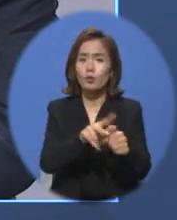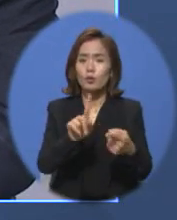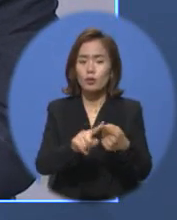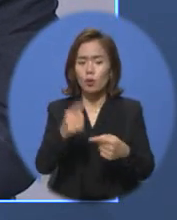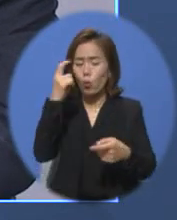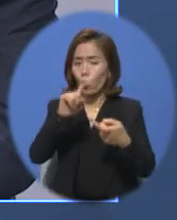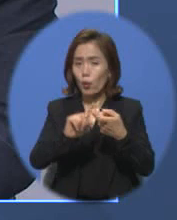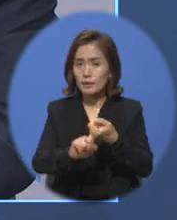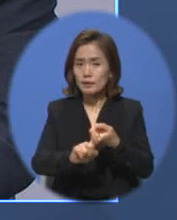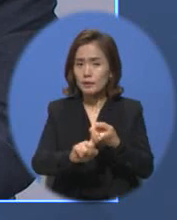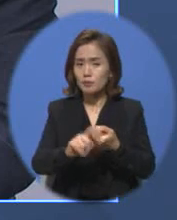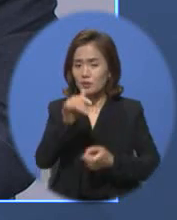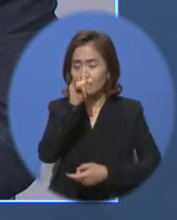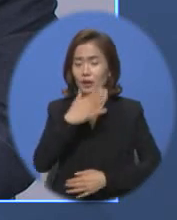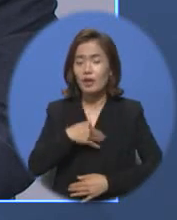당신께서